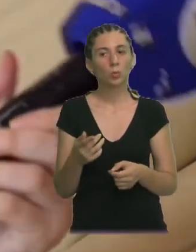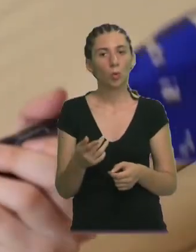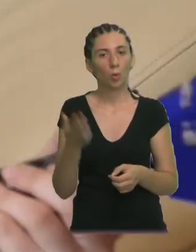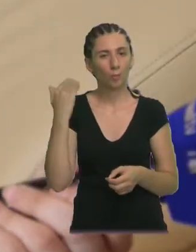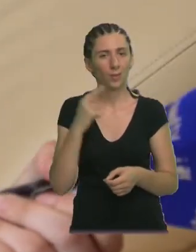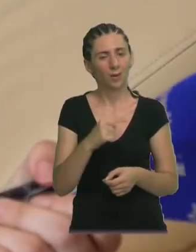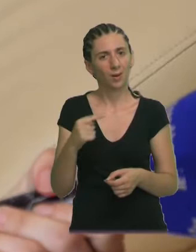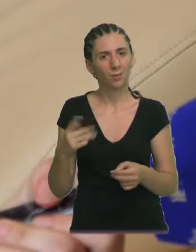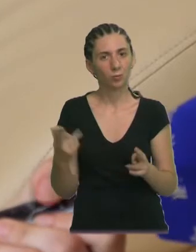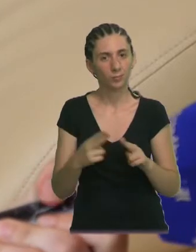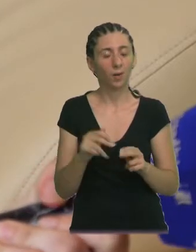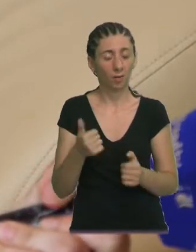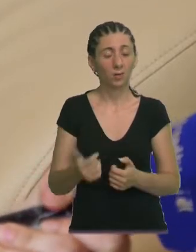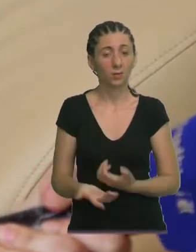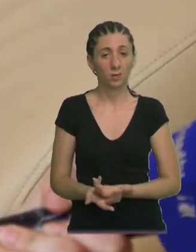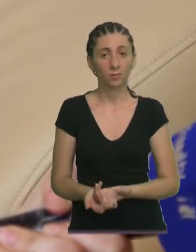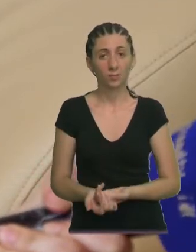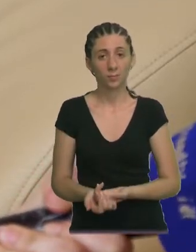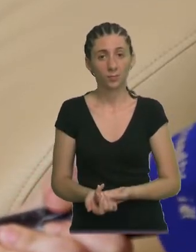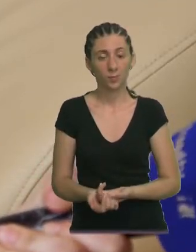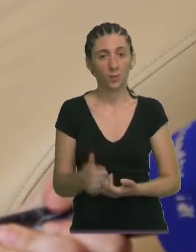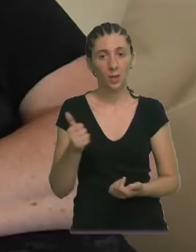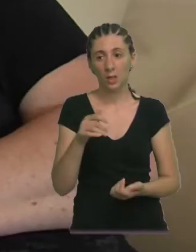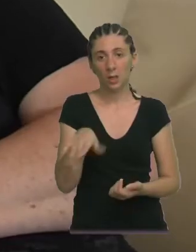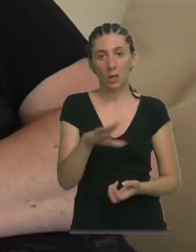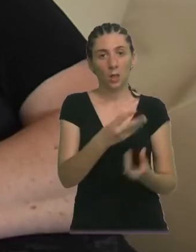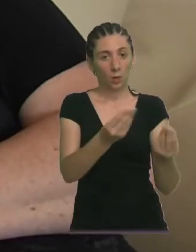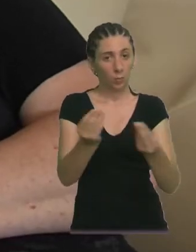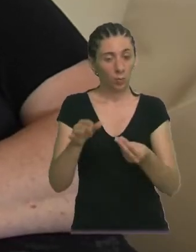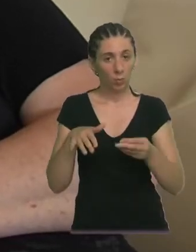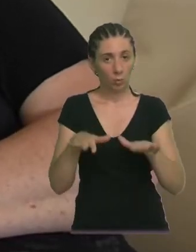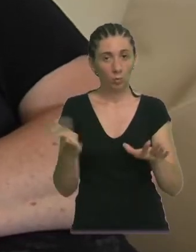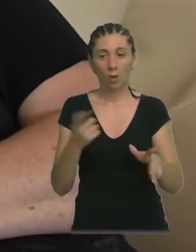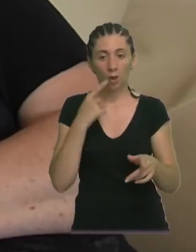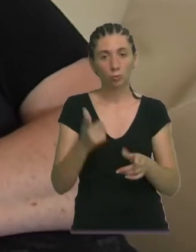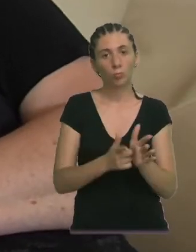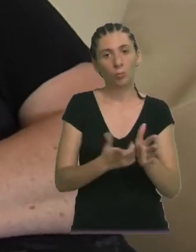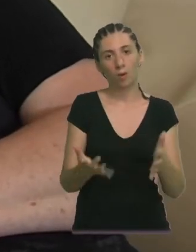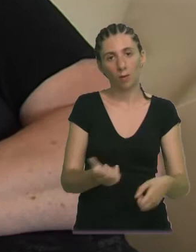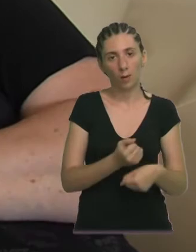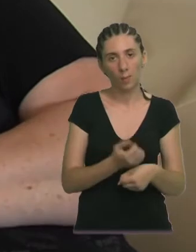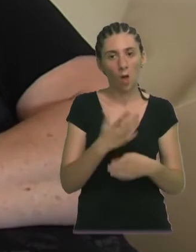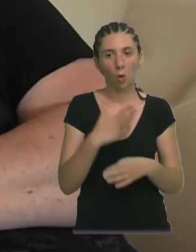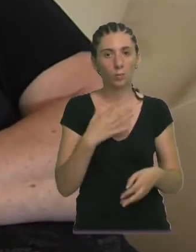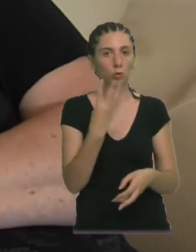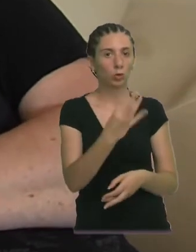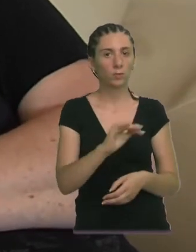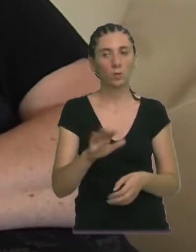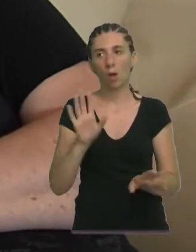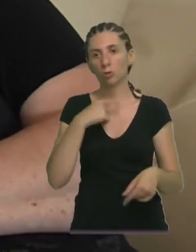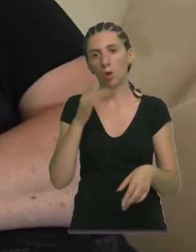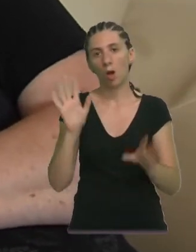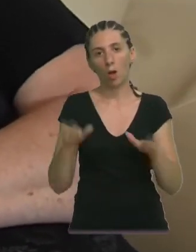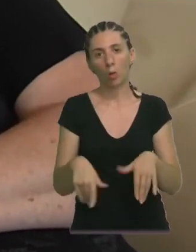bile? Pa da, da. Jer mahom ljudi kad kaže udomitelj, ah imaš puno djece, četvero,